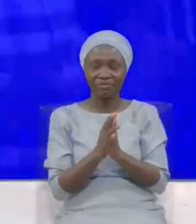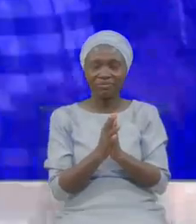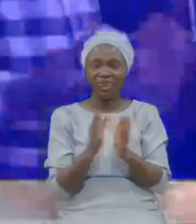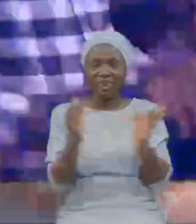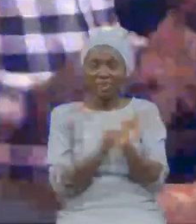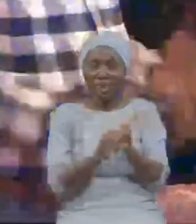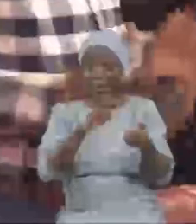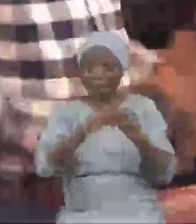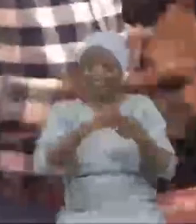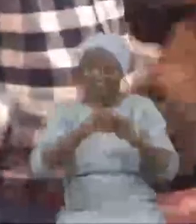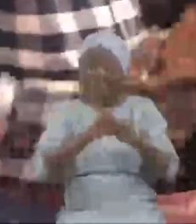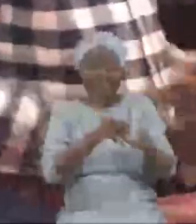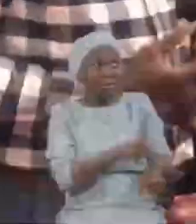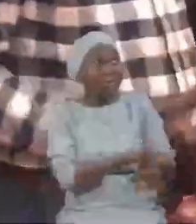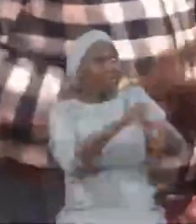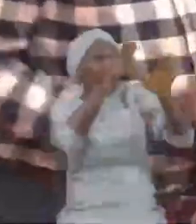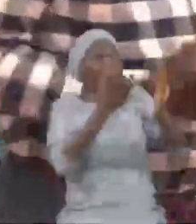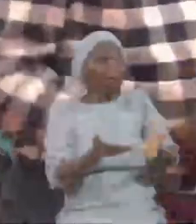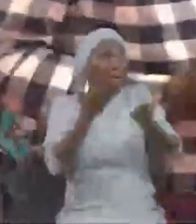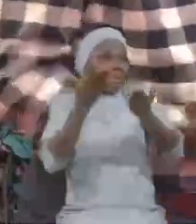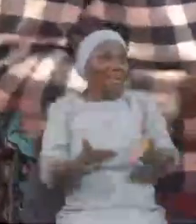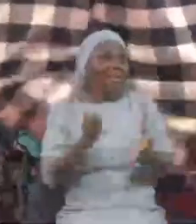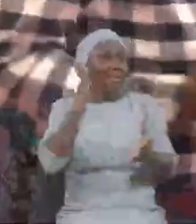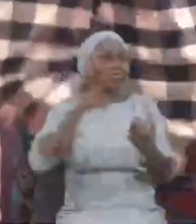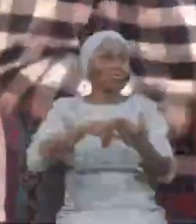Cette montagne va se déplacer.